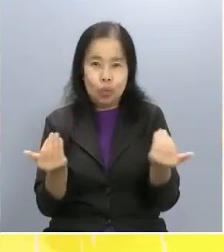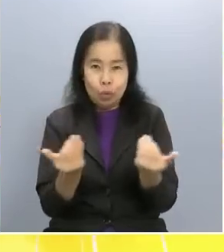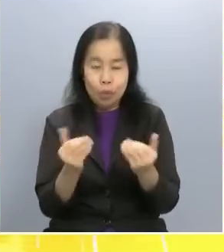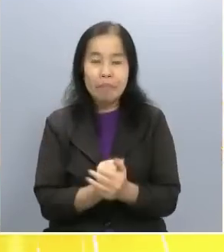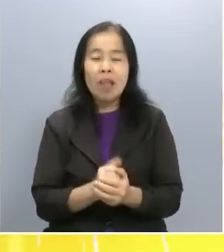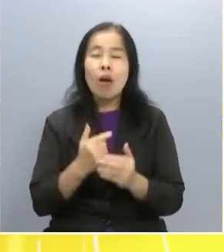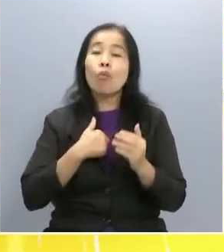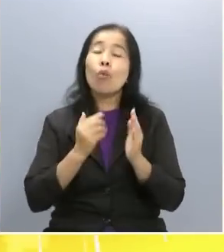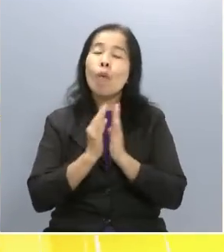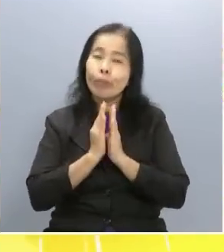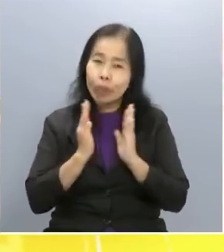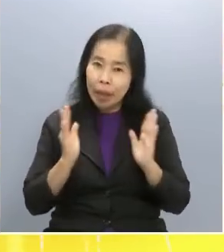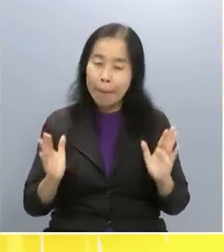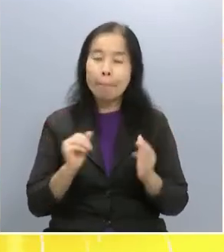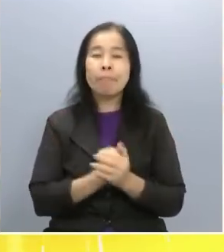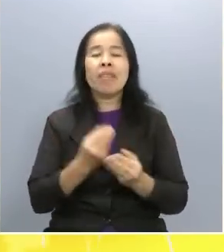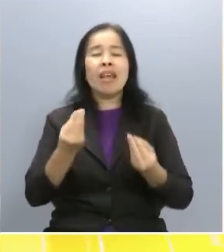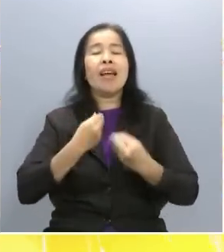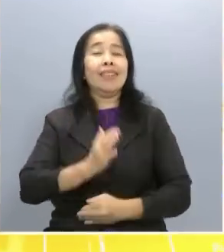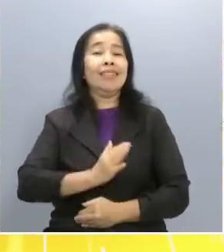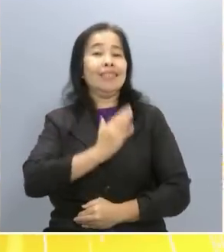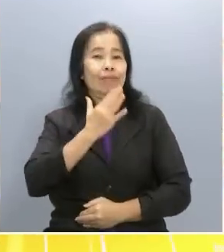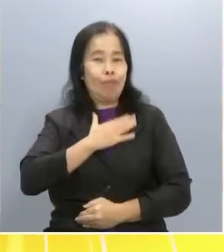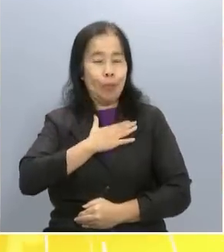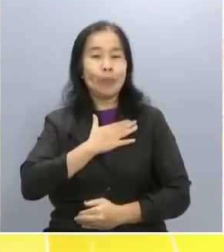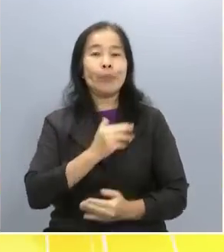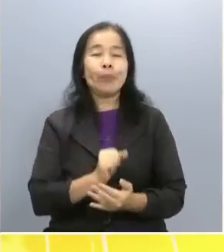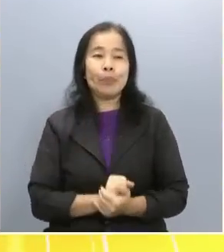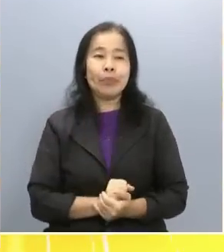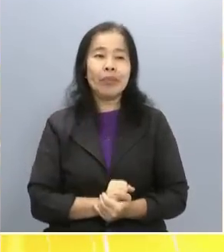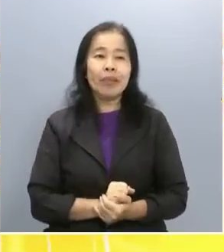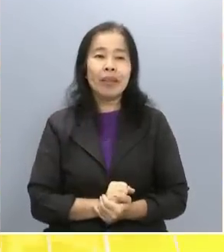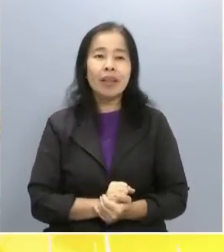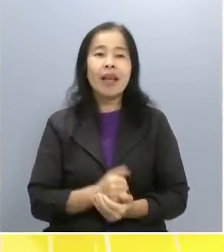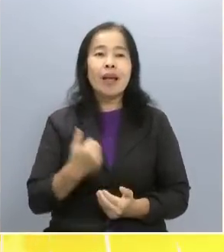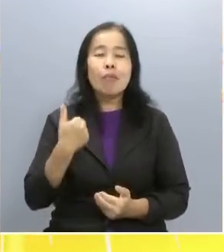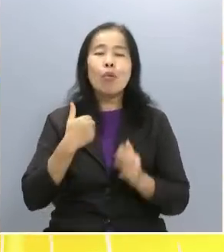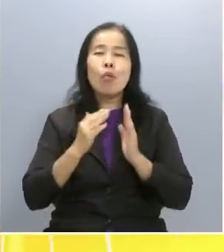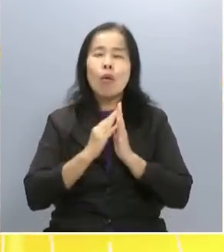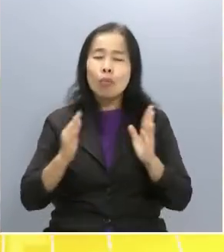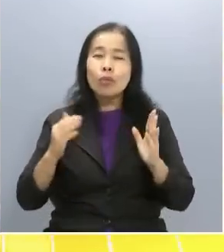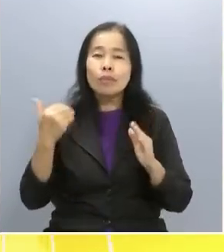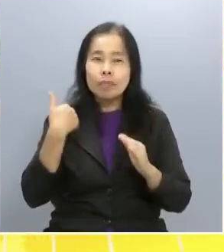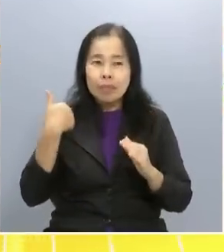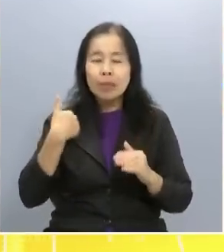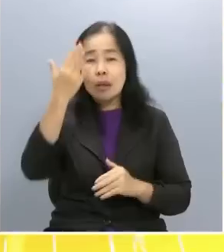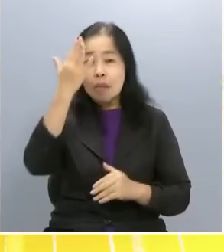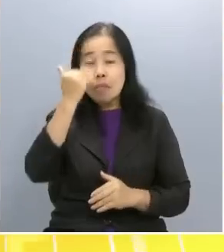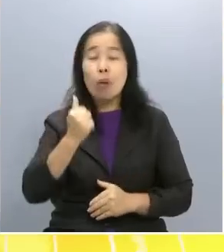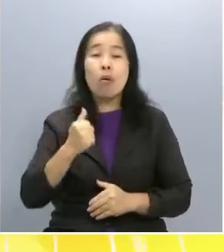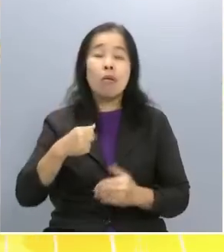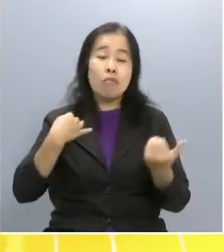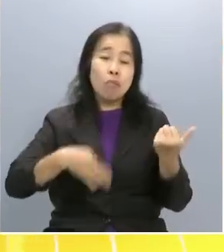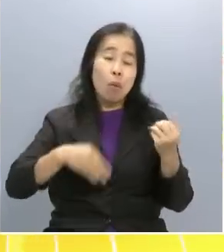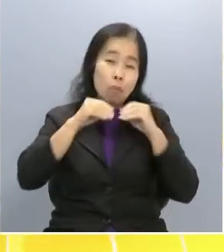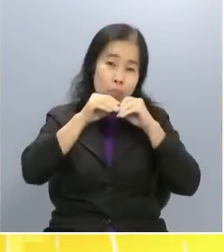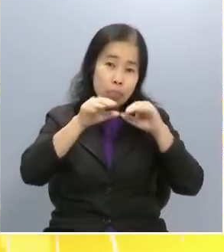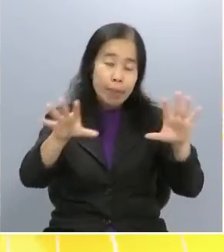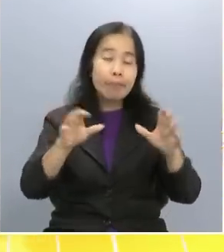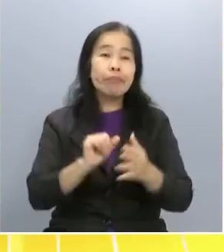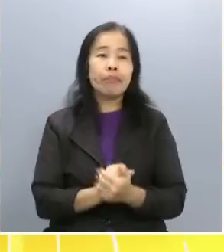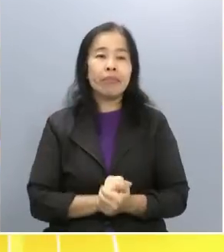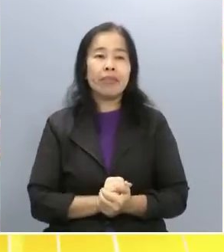บคุณมากครับเป็นเกียรติมากๆครับได้รับโทรศัพท์จากทุกคนในบ้านเลยนะว่าคุณพิธาร้องเพลงนี้ออกทีวี ก็บอกว่าอะ